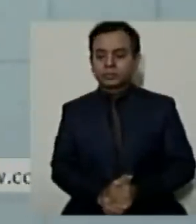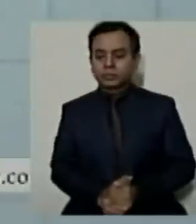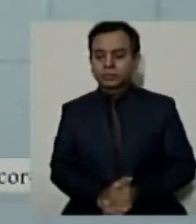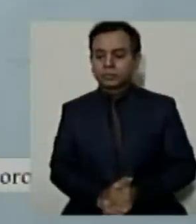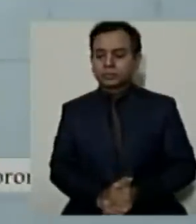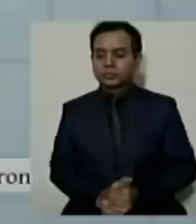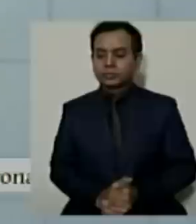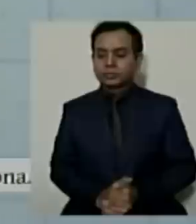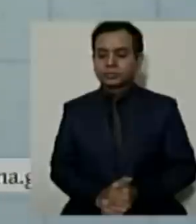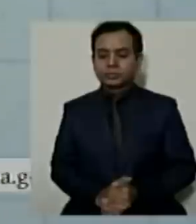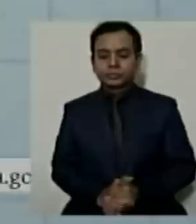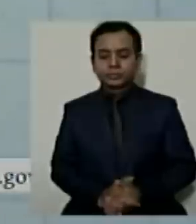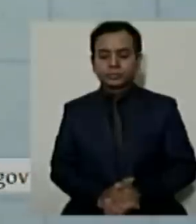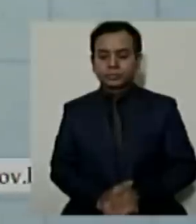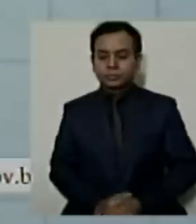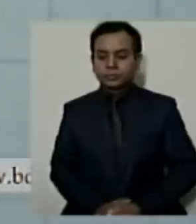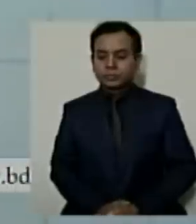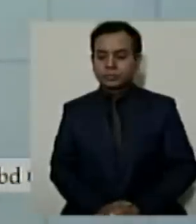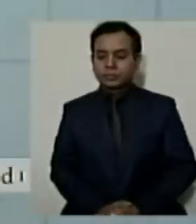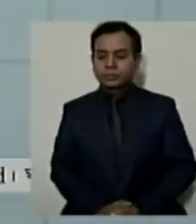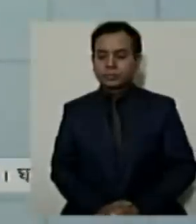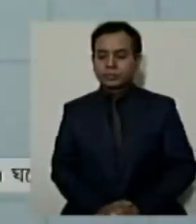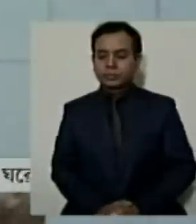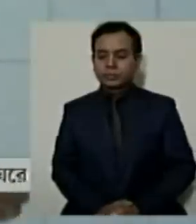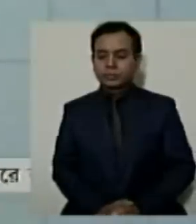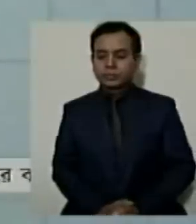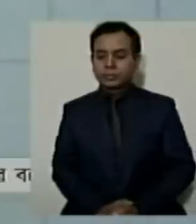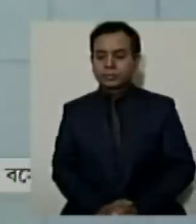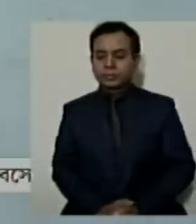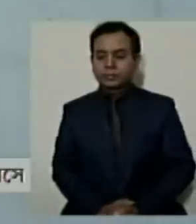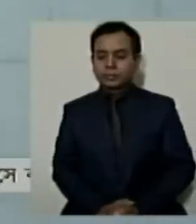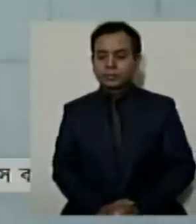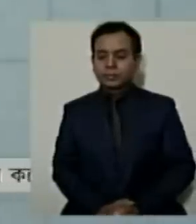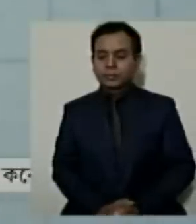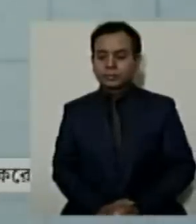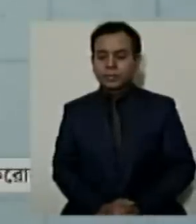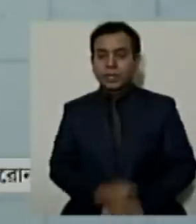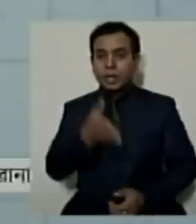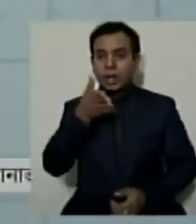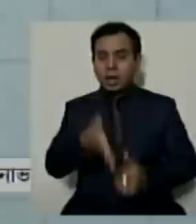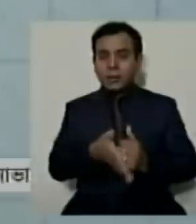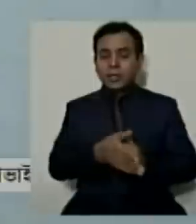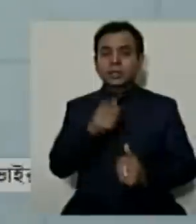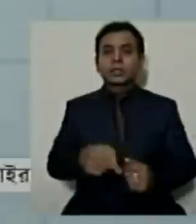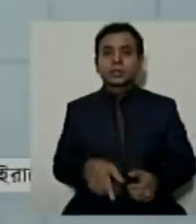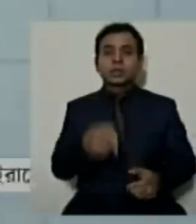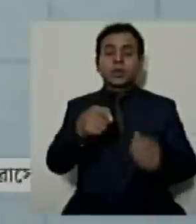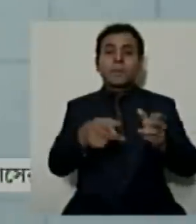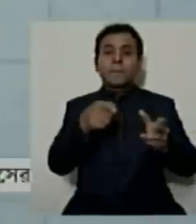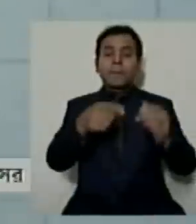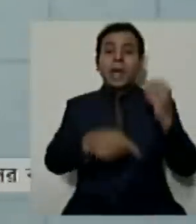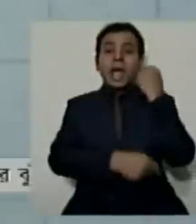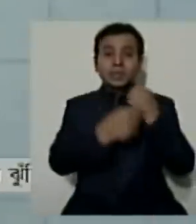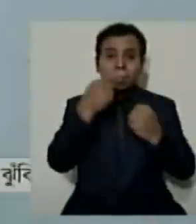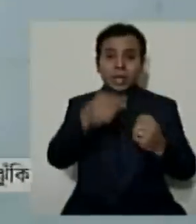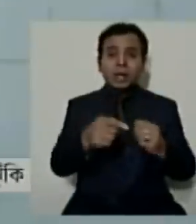আমরা আমার হাতে এখন পর্যন্ত আইসোলেশনের কোনো তথ্য এসে পৌঁছায় নাই, আমি আপনাদের এটা কিছুক্ষণ পরে আইসোলেশনের